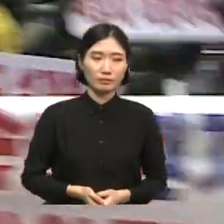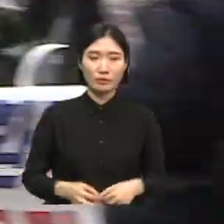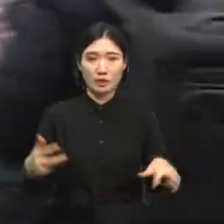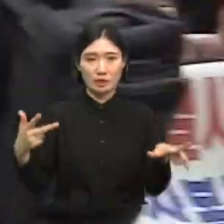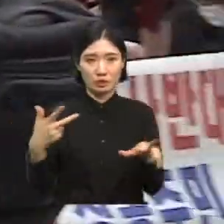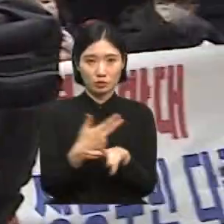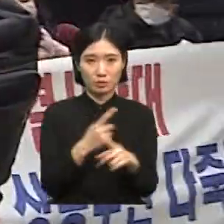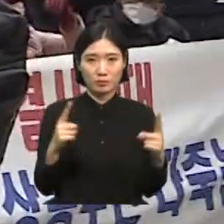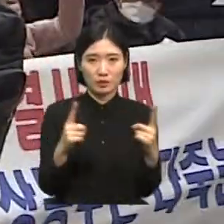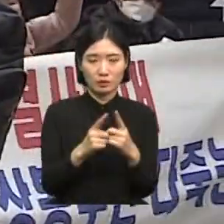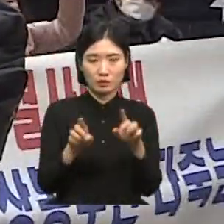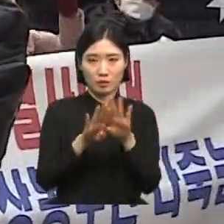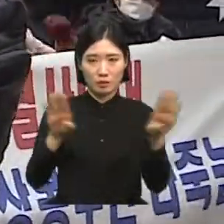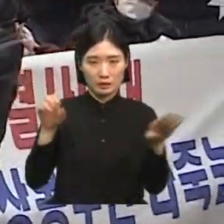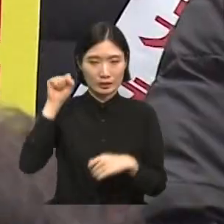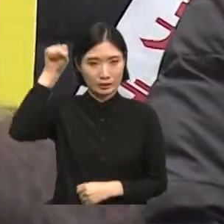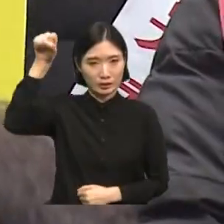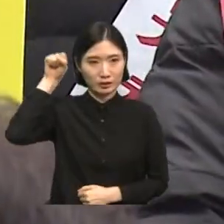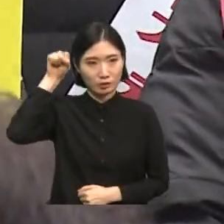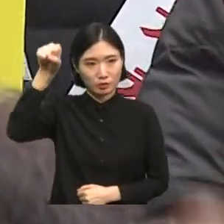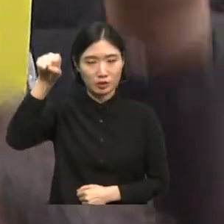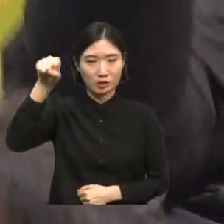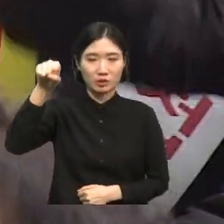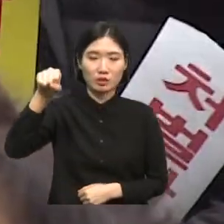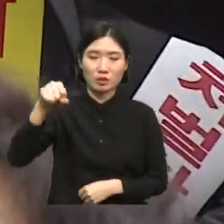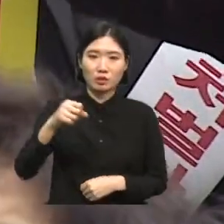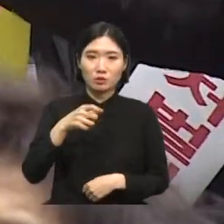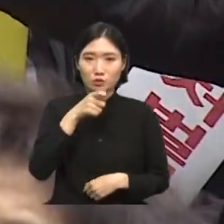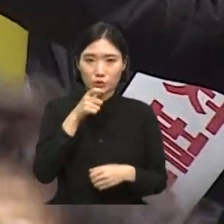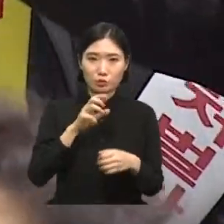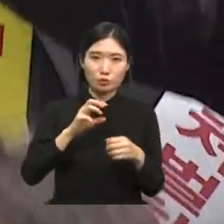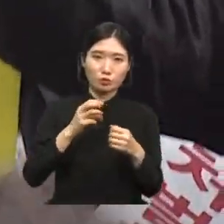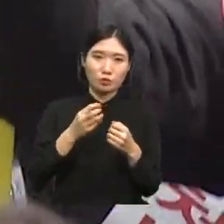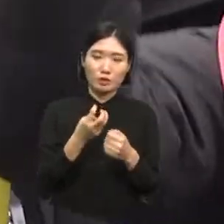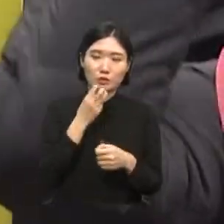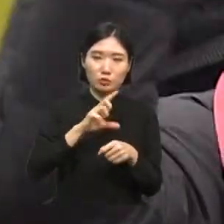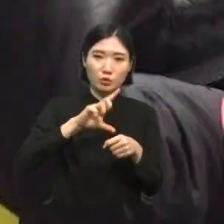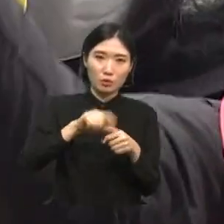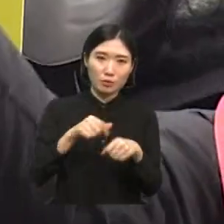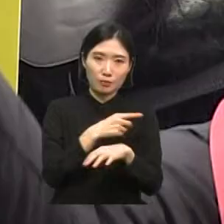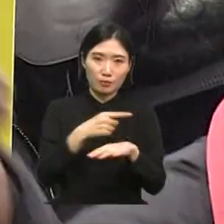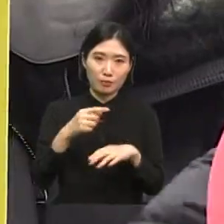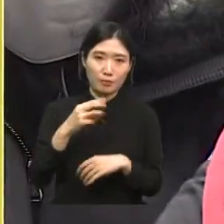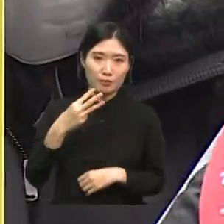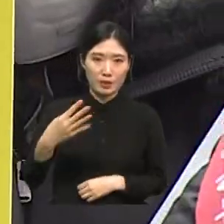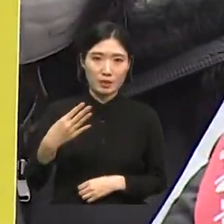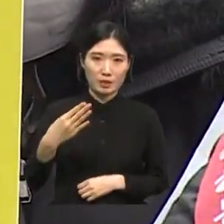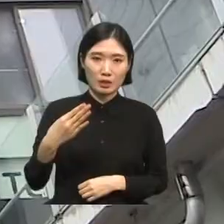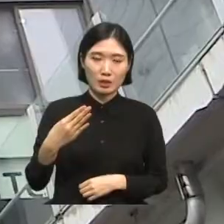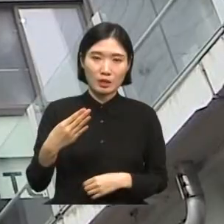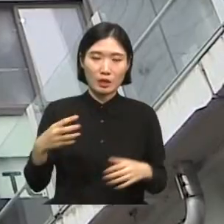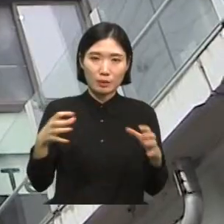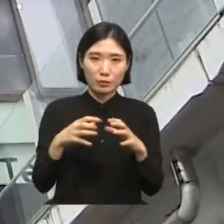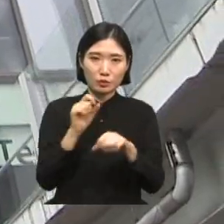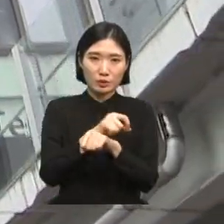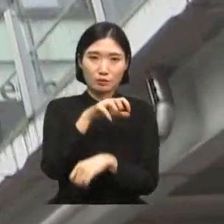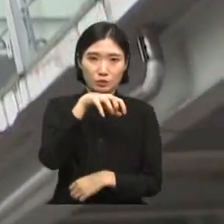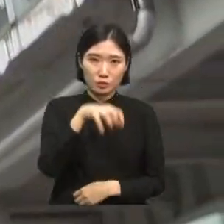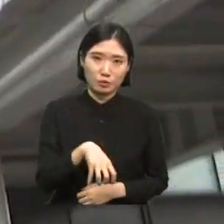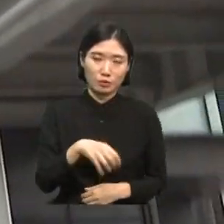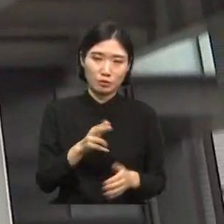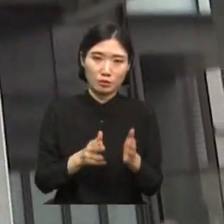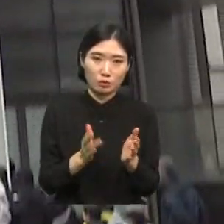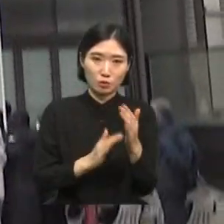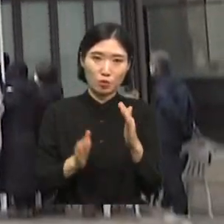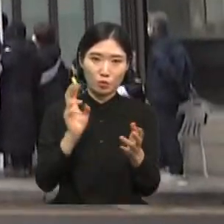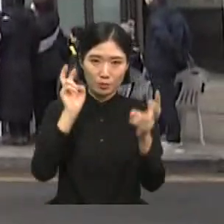일주일 만에 또 열린 시위. 이번에는 수도권 광역급행철도 B노선 합동 사무실이 있는 국가철도공단